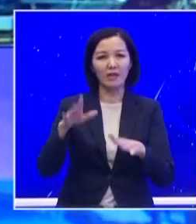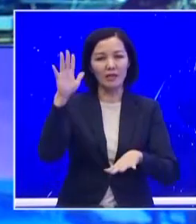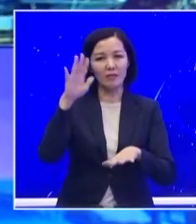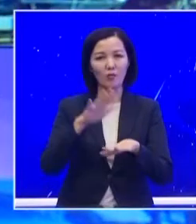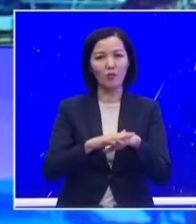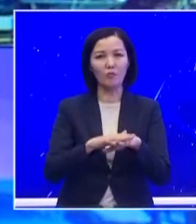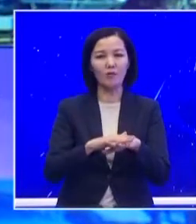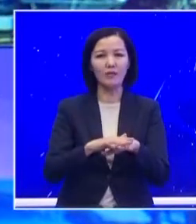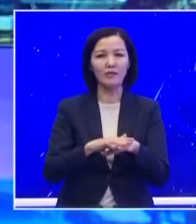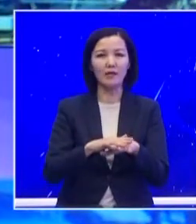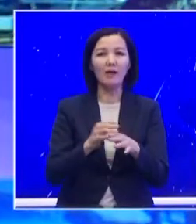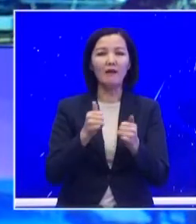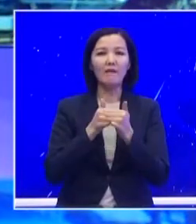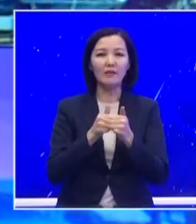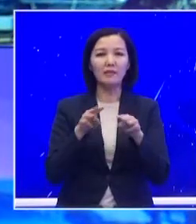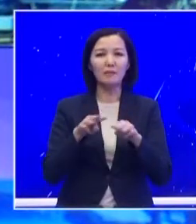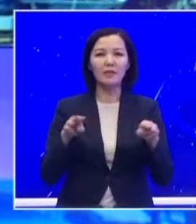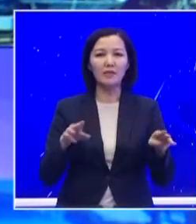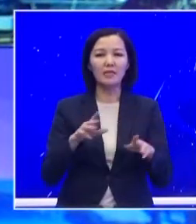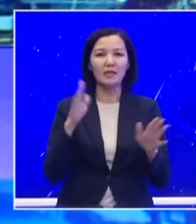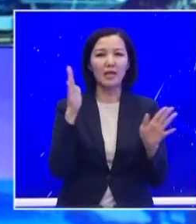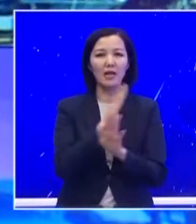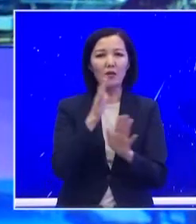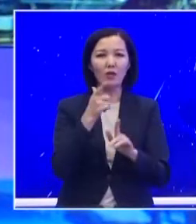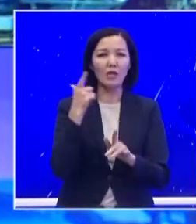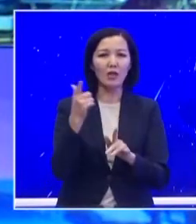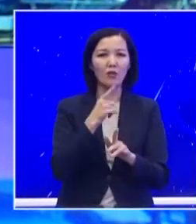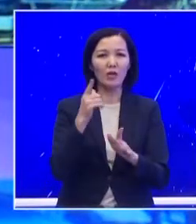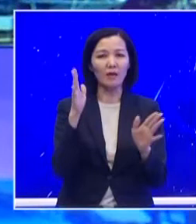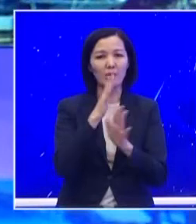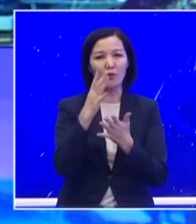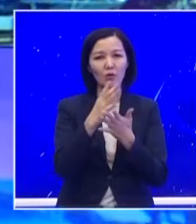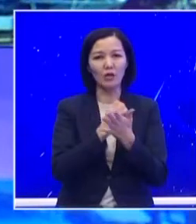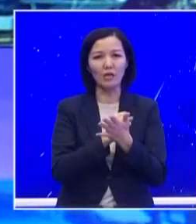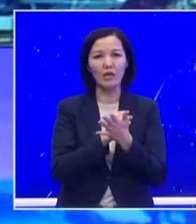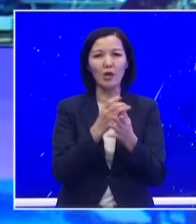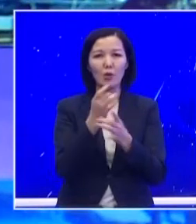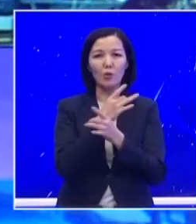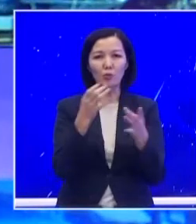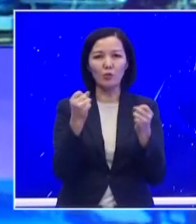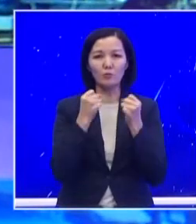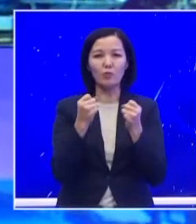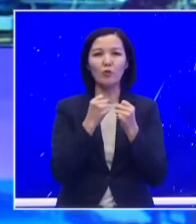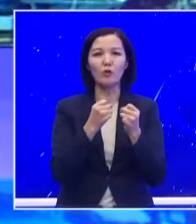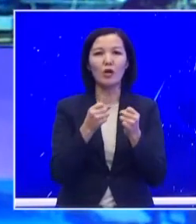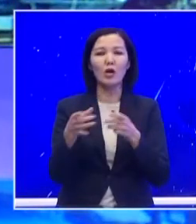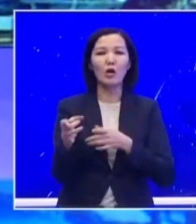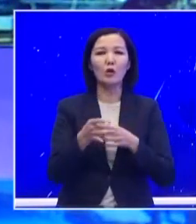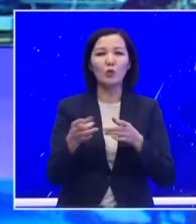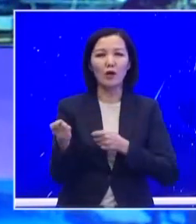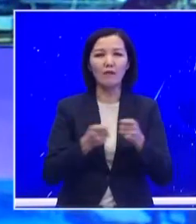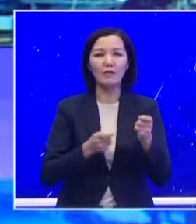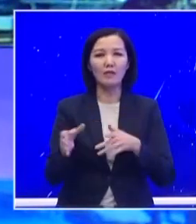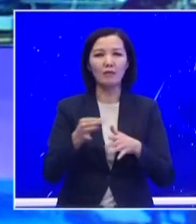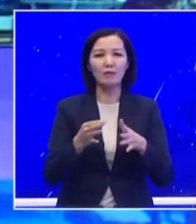участие вице-министр экологии, геологии и природных ресурсов, вице-министр культуры и спорта, руководители областных управлений и